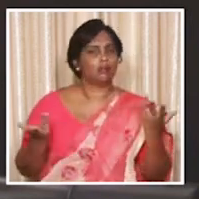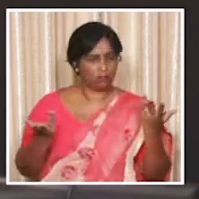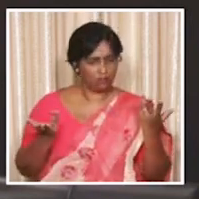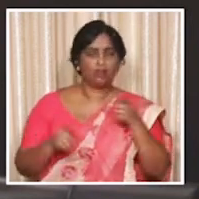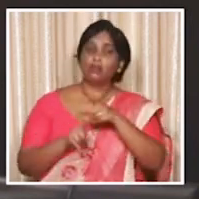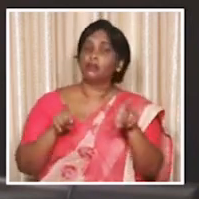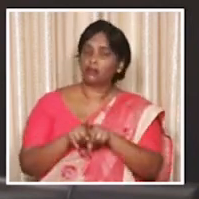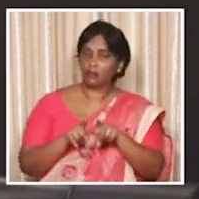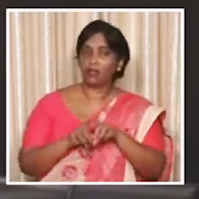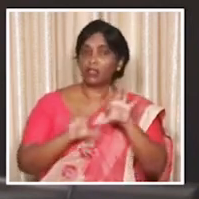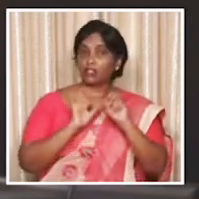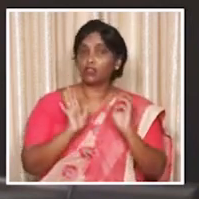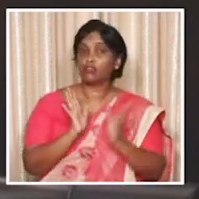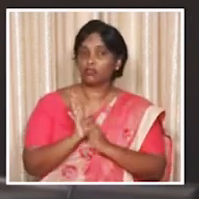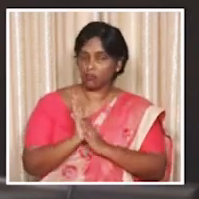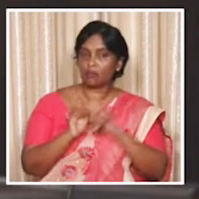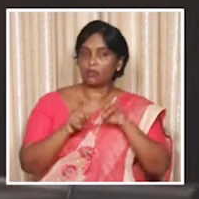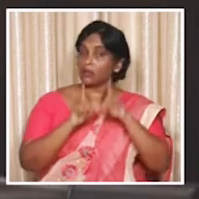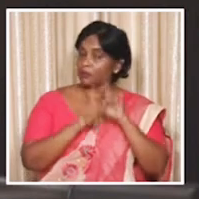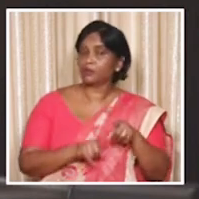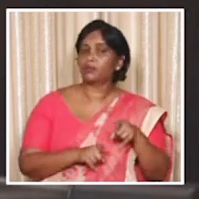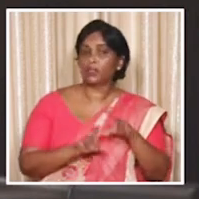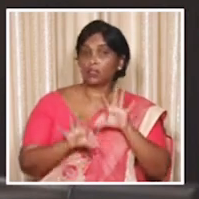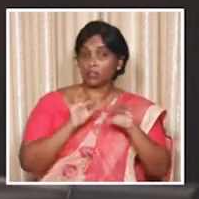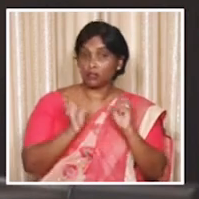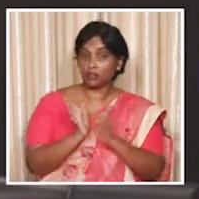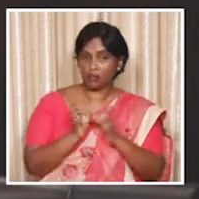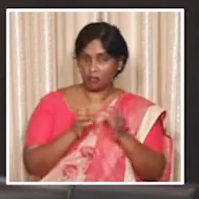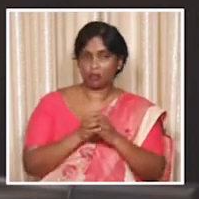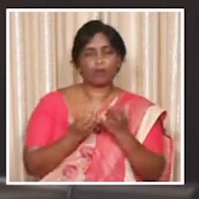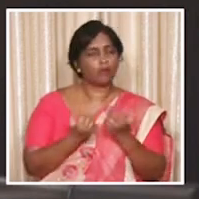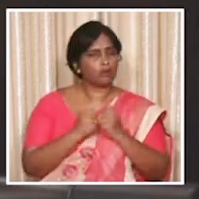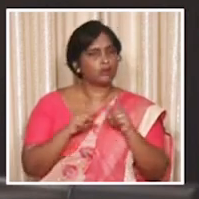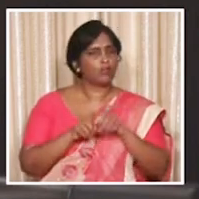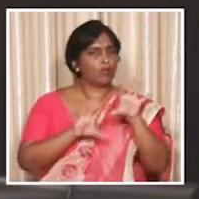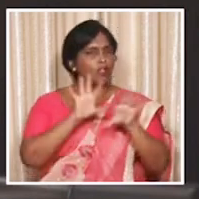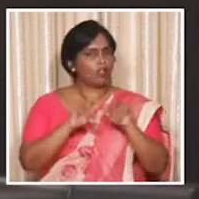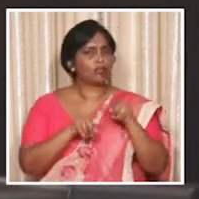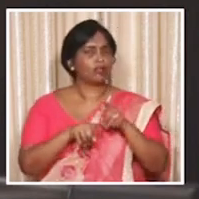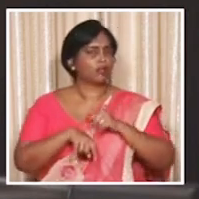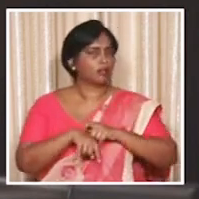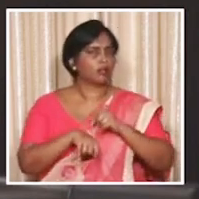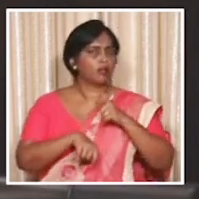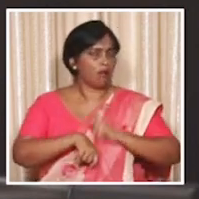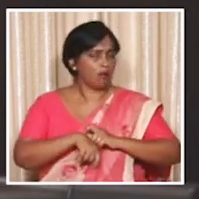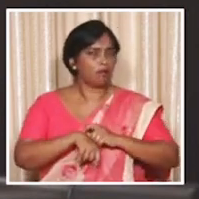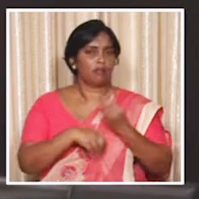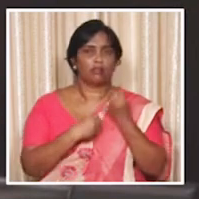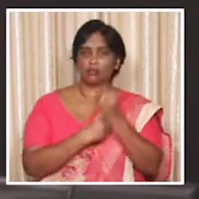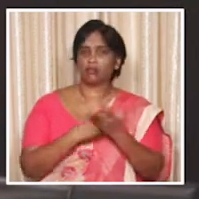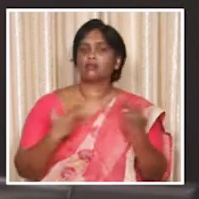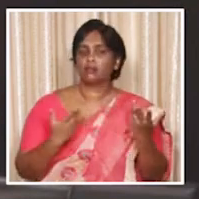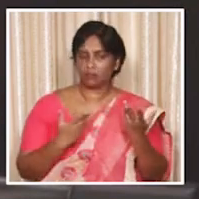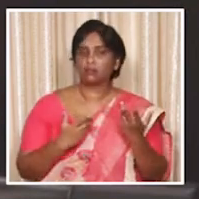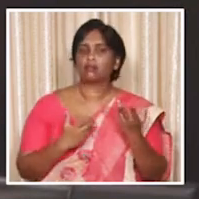කියන එක. ඒ වගේම තේරීම් කමිටුවකට වුණත් මේ වගේ තේරීම් කමිටුවකට අවශ්‍ය කරන ආකාරයෙන් තෝරා ගැනීමට නිසි ඉඩකඩ හම්බ වෙන්නේ නැහැ කියන